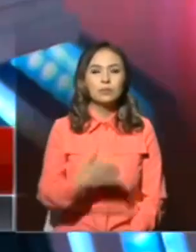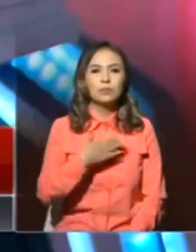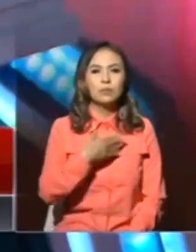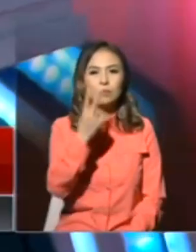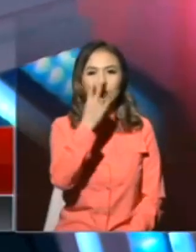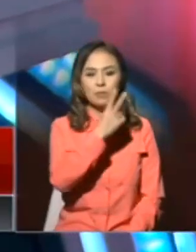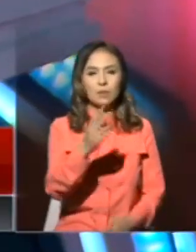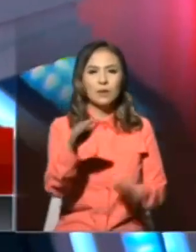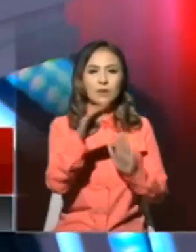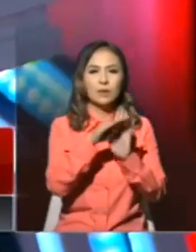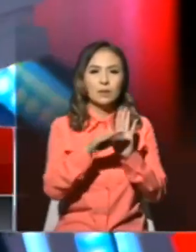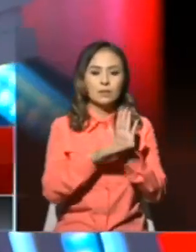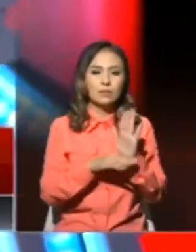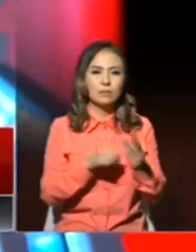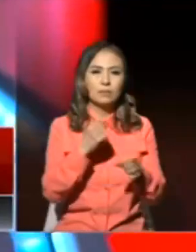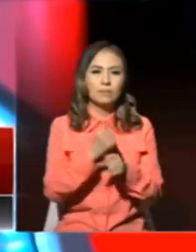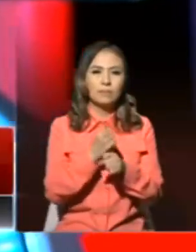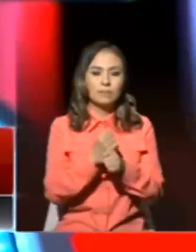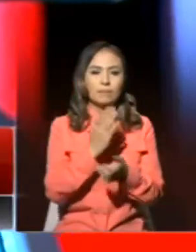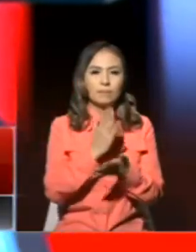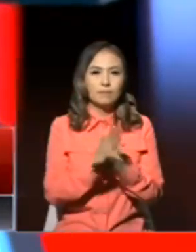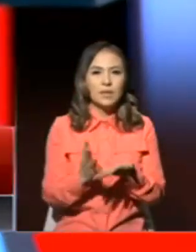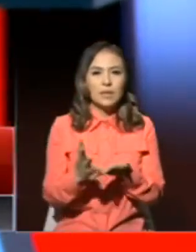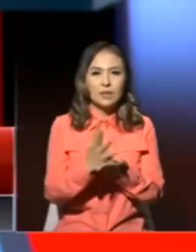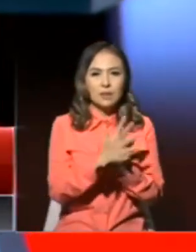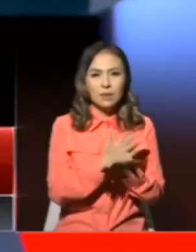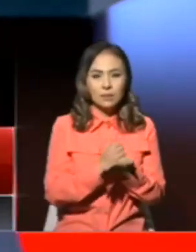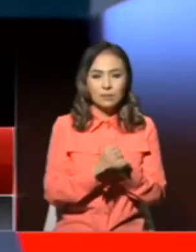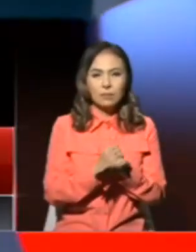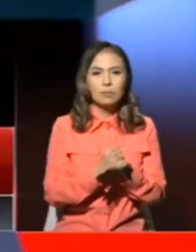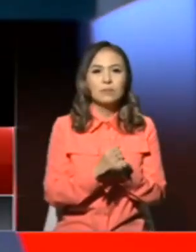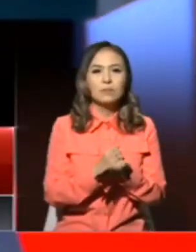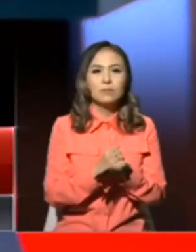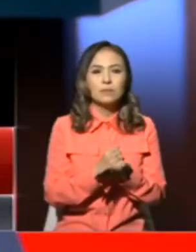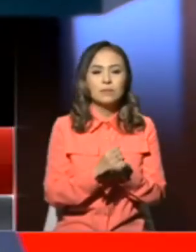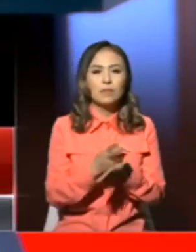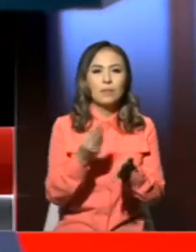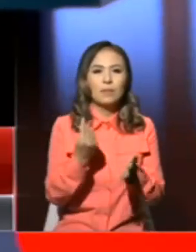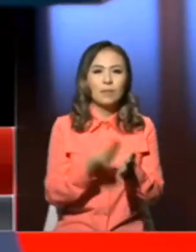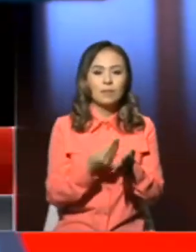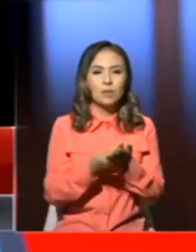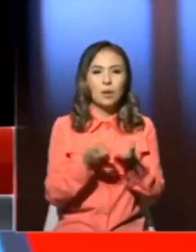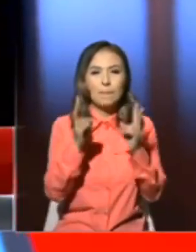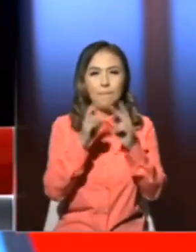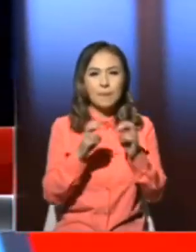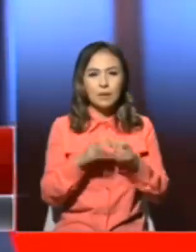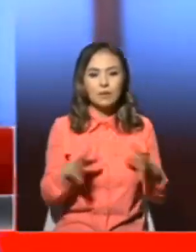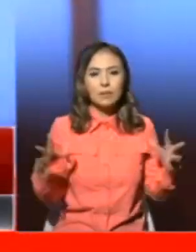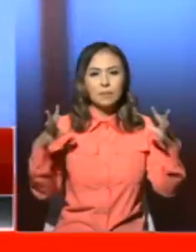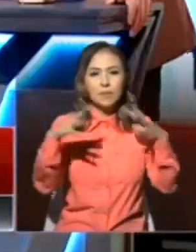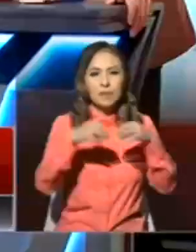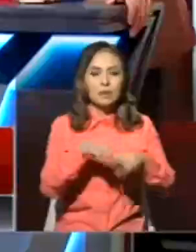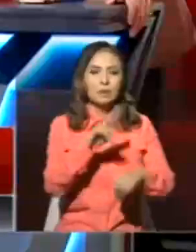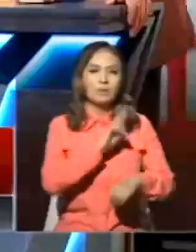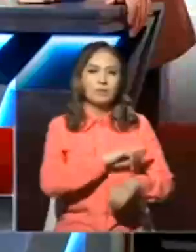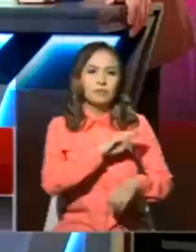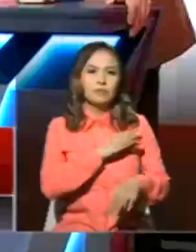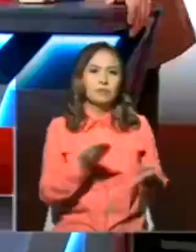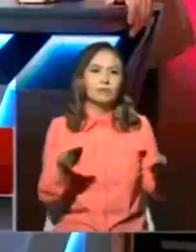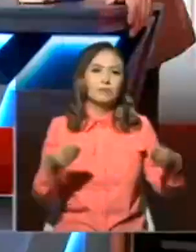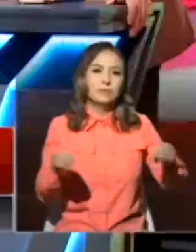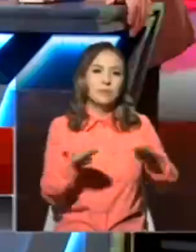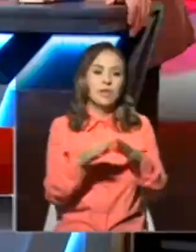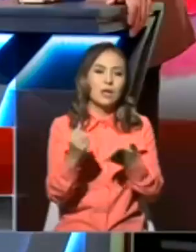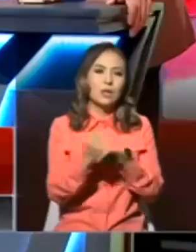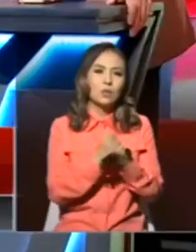тізімін жинақтаймыз. Одан кейін? Иә. Одан кейін? Қаржы мониторинг агенттігімен бірлесе отырып. Осындай